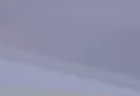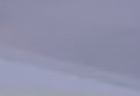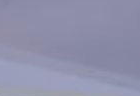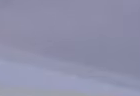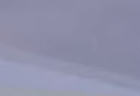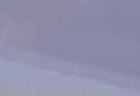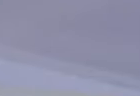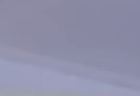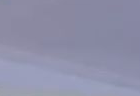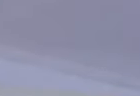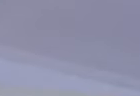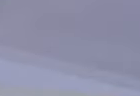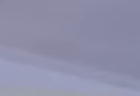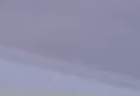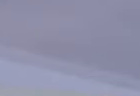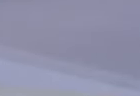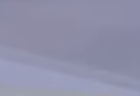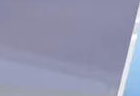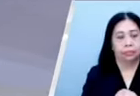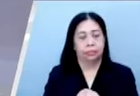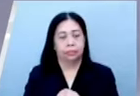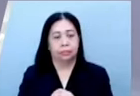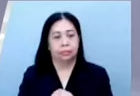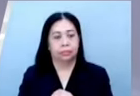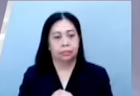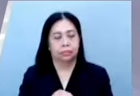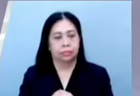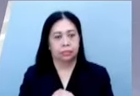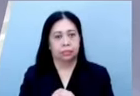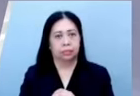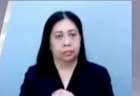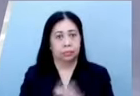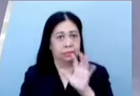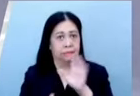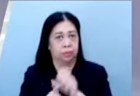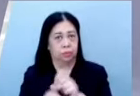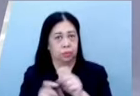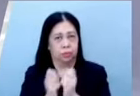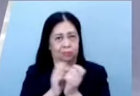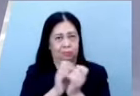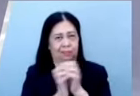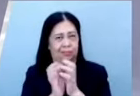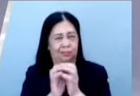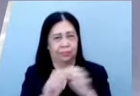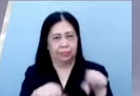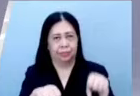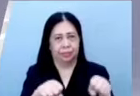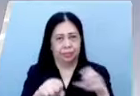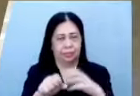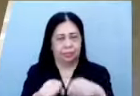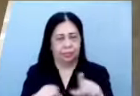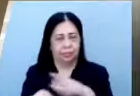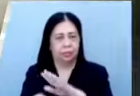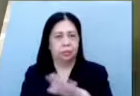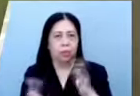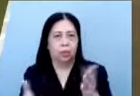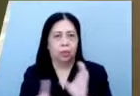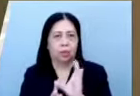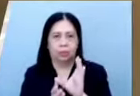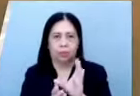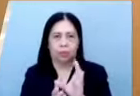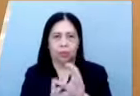Nahulikam ang rambulan ng mga gwardiya at tricycle driver sa labas ng isang mall sa Zamboanga City.